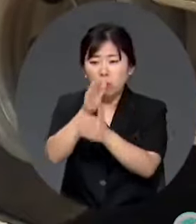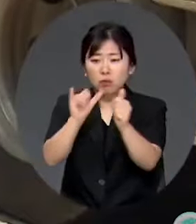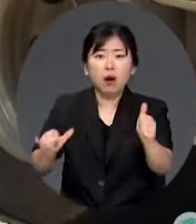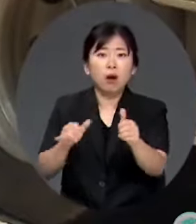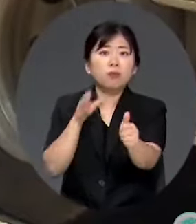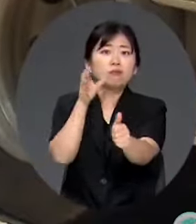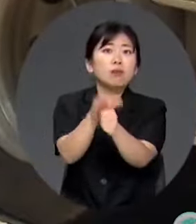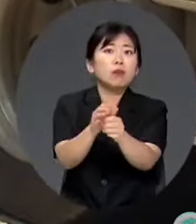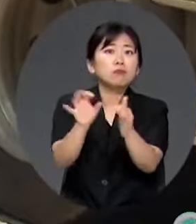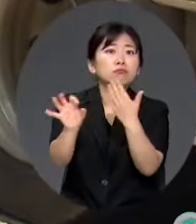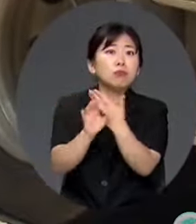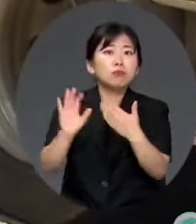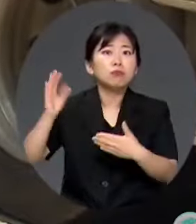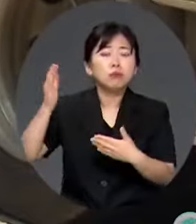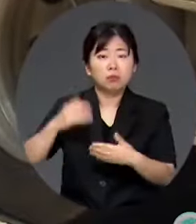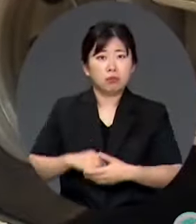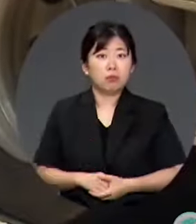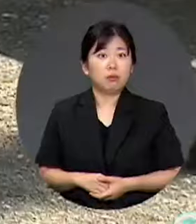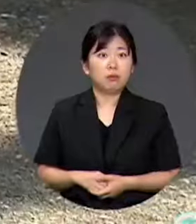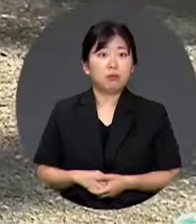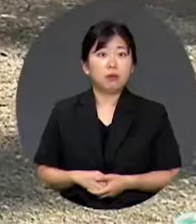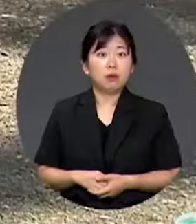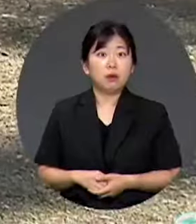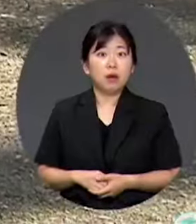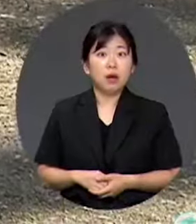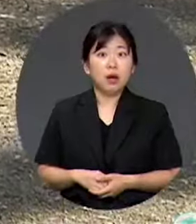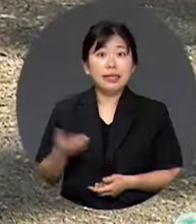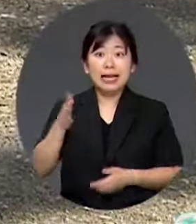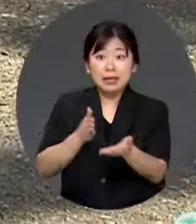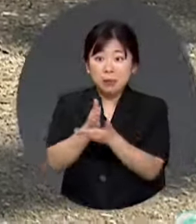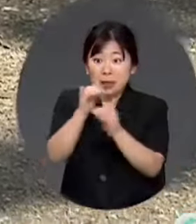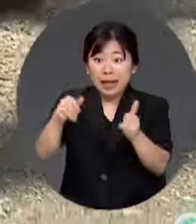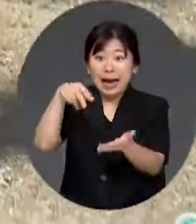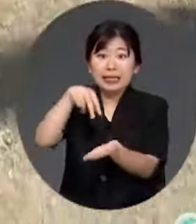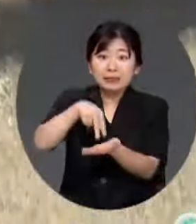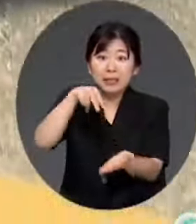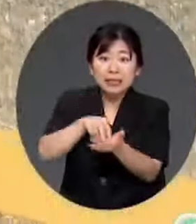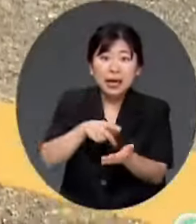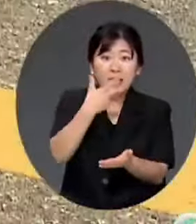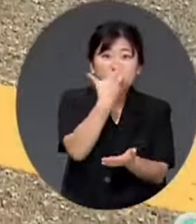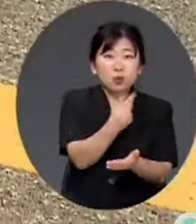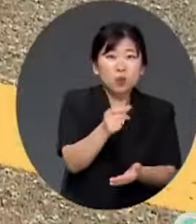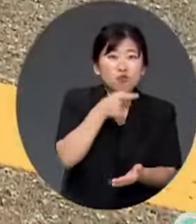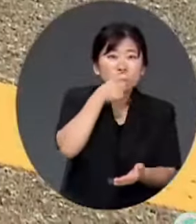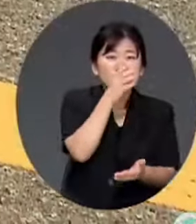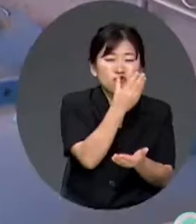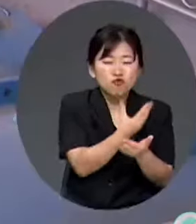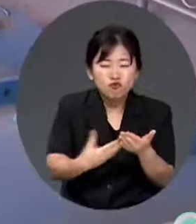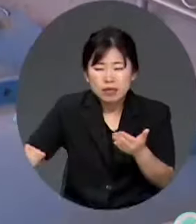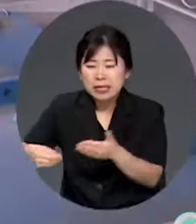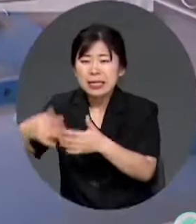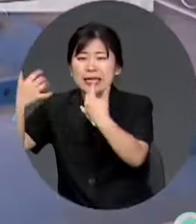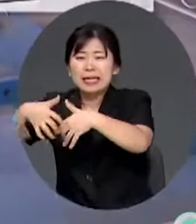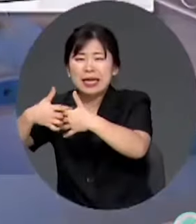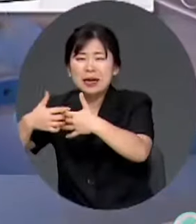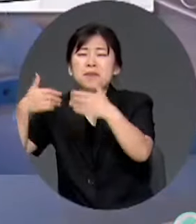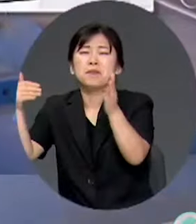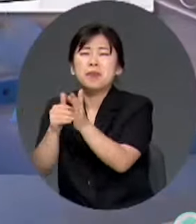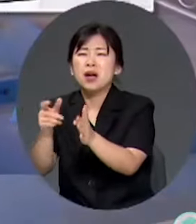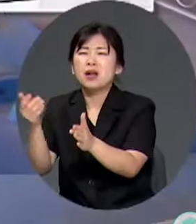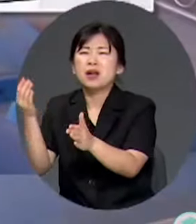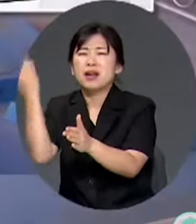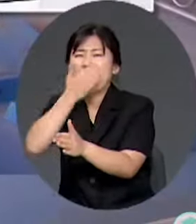전문가들은 하수가 처리 결국 상수로 순환하는만큼 극적 관심이 필요 조합니다 하수